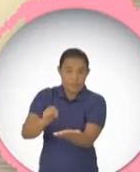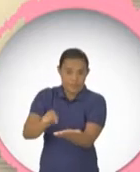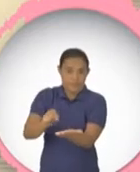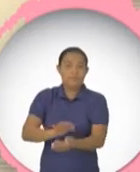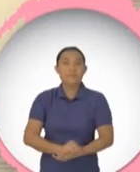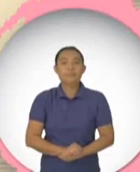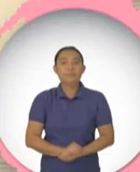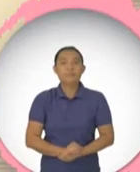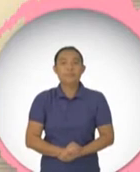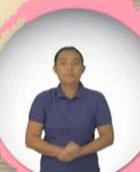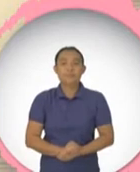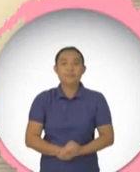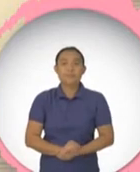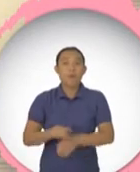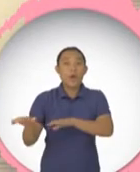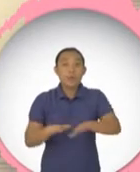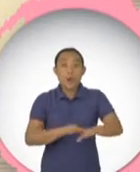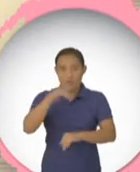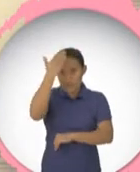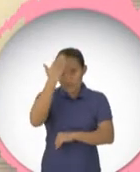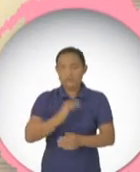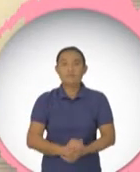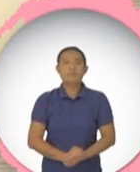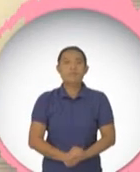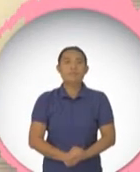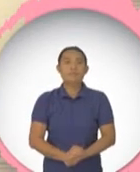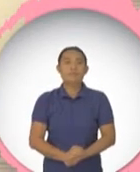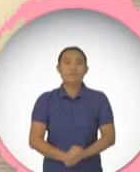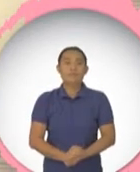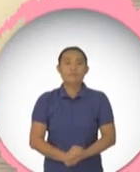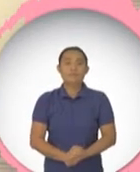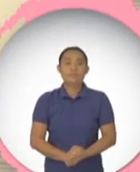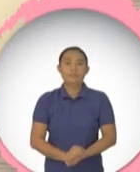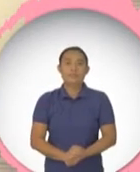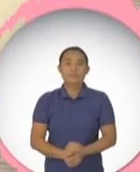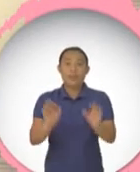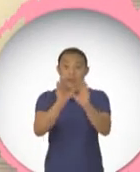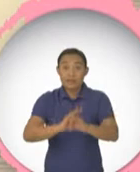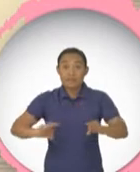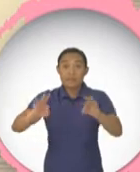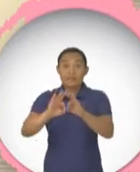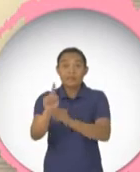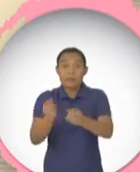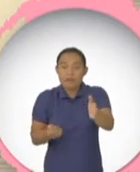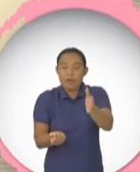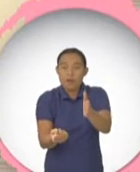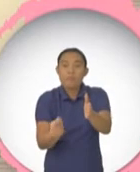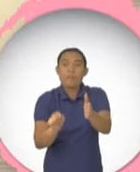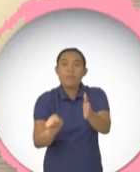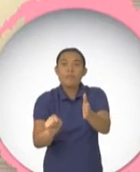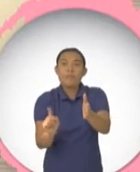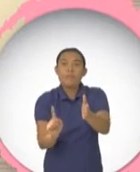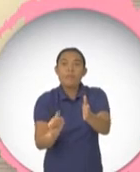นะคะต้องเตรียมพิมพ์ให้เรียบร้อยก่อนนะคะแล้วก็ข้อสำคัญในการอบก็คือต้องให้วอร์มอุณหภูมิของเตา